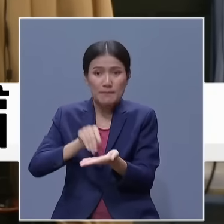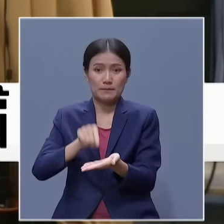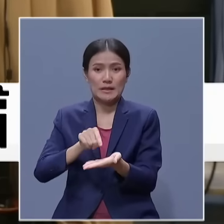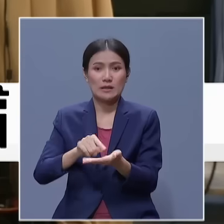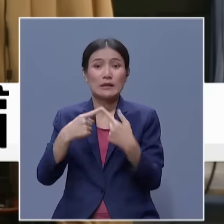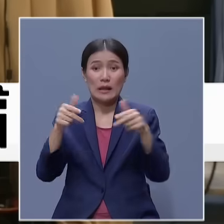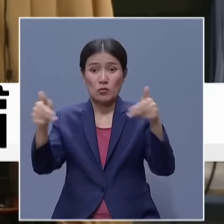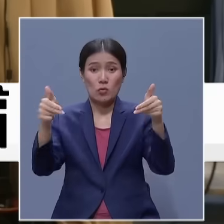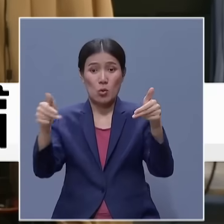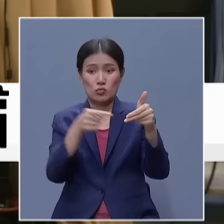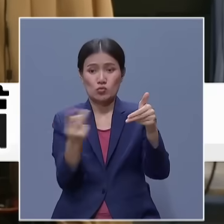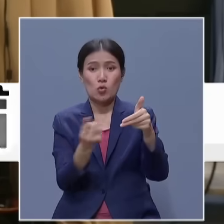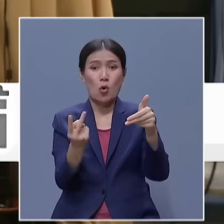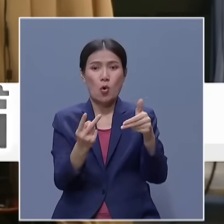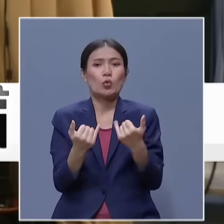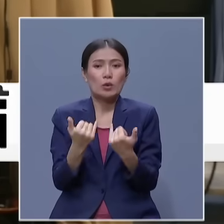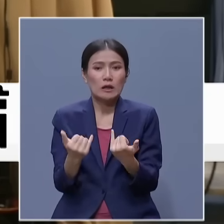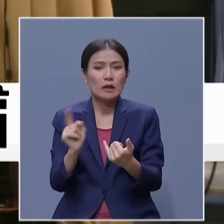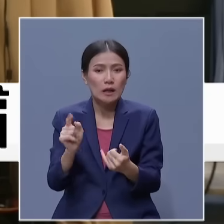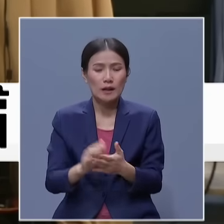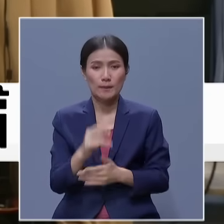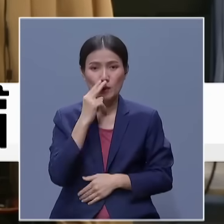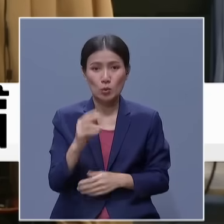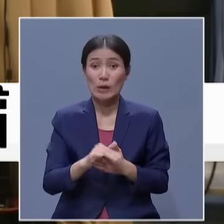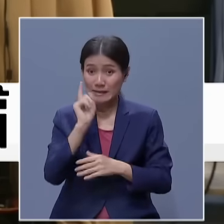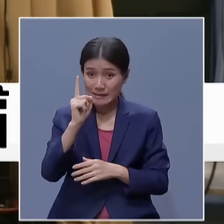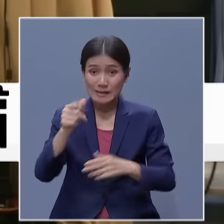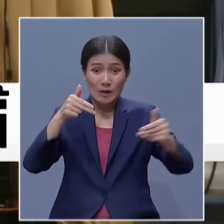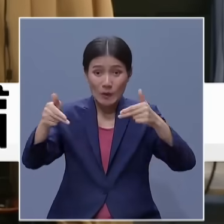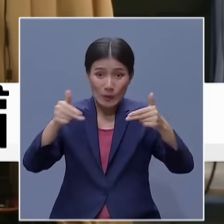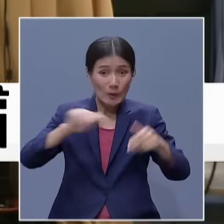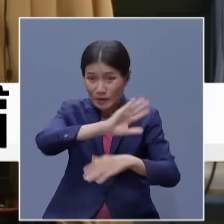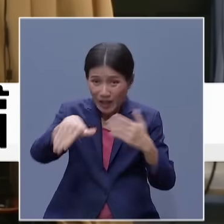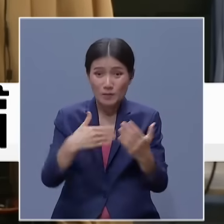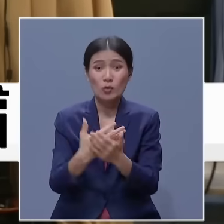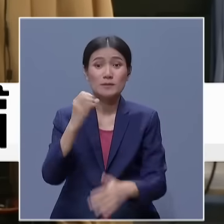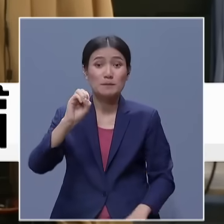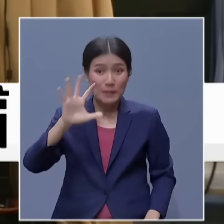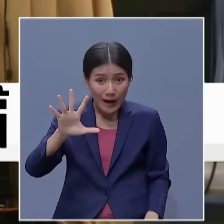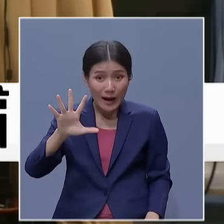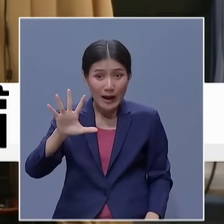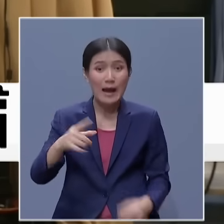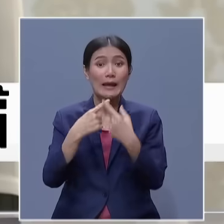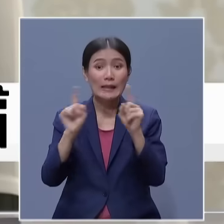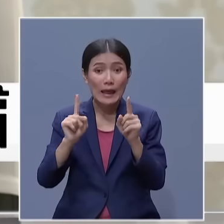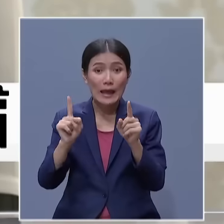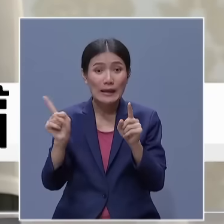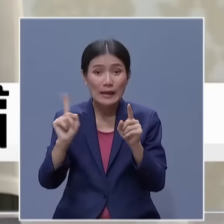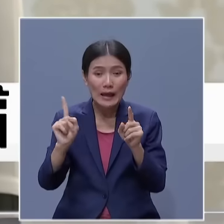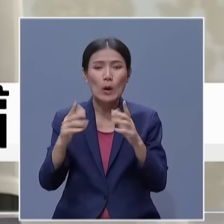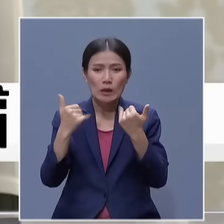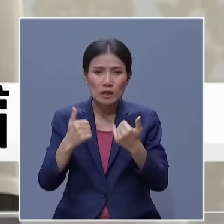สำคัญเนี่ยค่ะได้ข้อเท็จจริงมาแล้วมี15ตัวใช่ไหมในบ้านในสำนักงานแต่ปรากฏว่ากู้